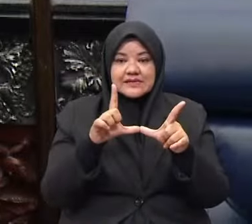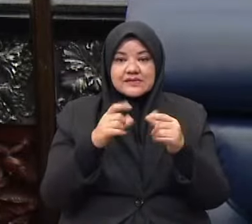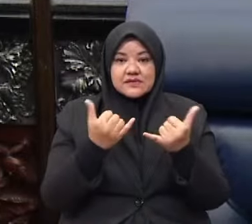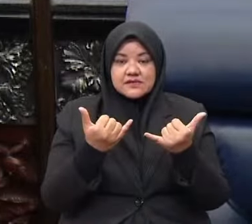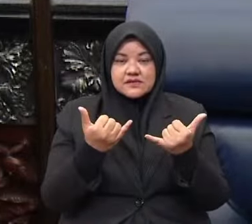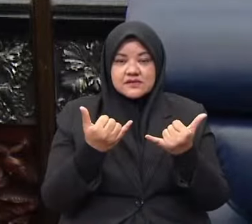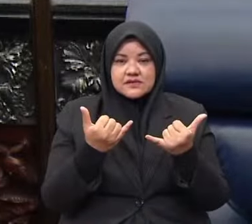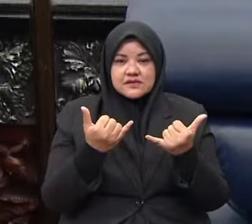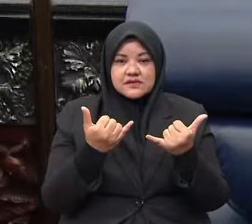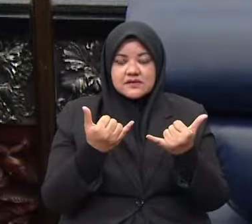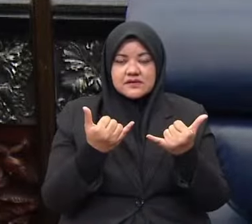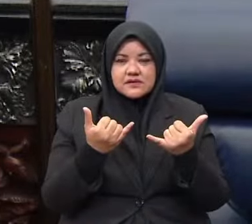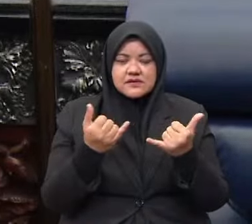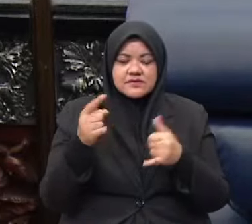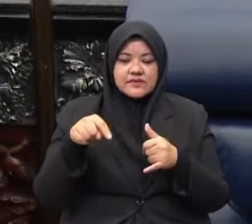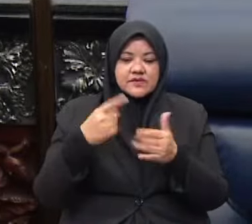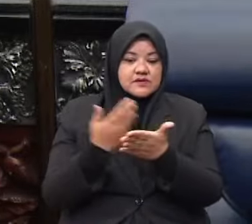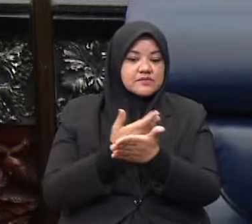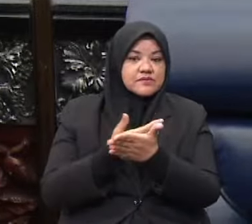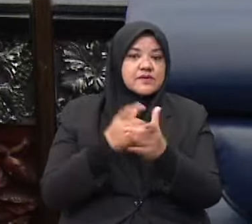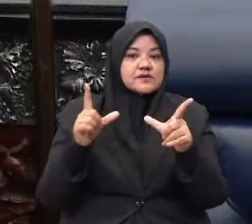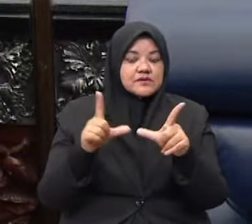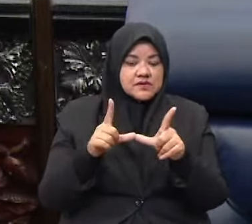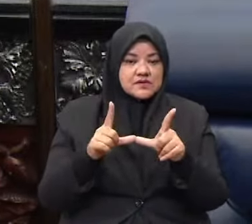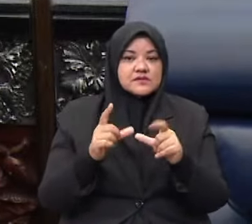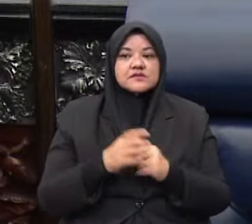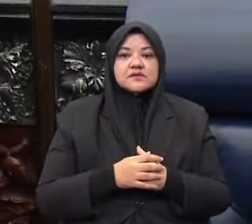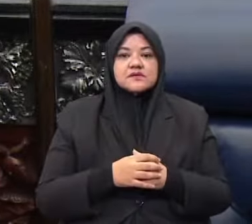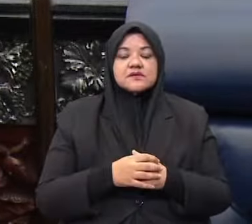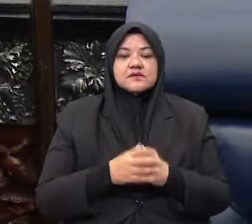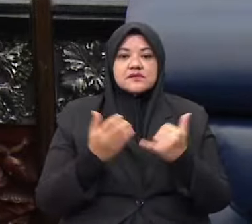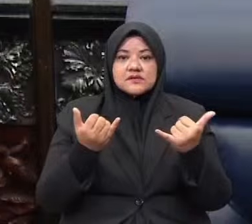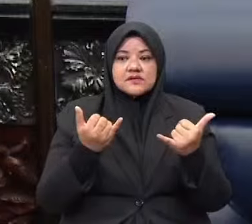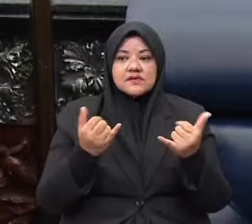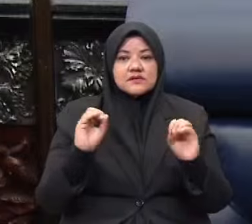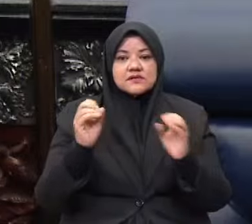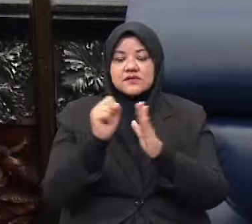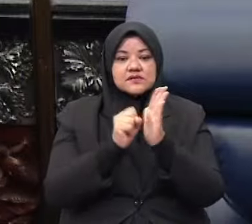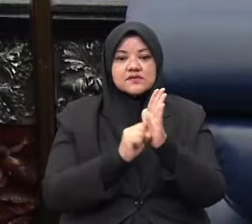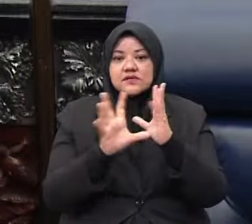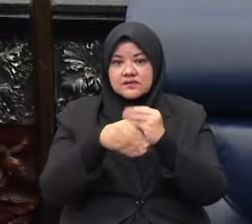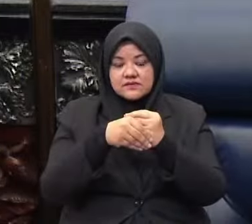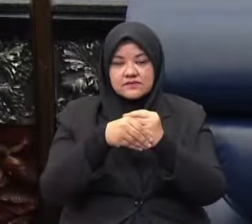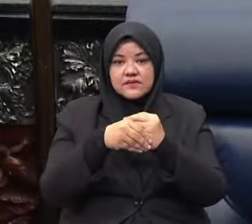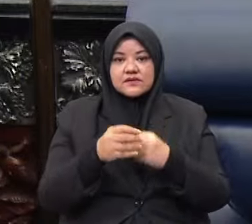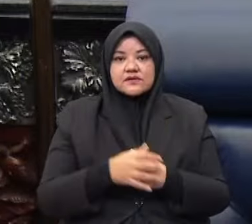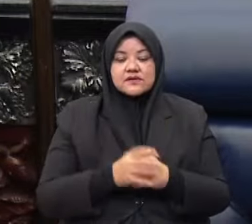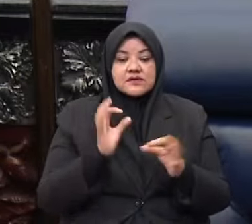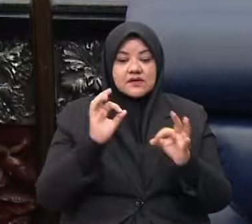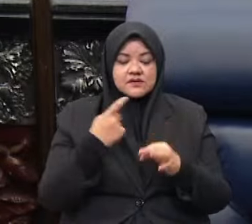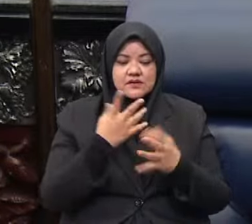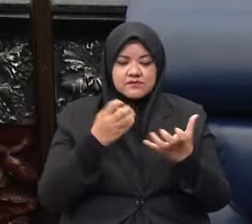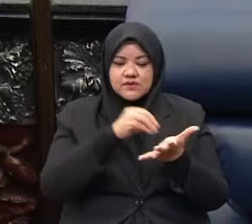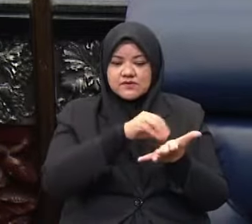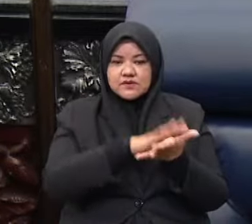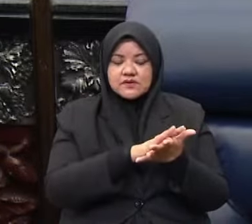ada, untuk mereka renew lesen, sekarang ini tak ada syarat tambahan. Kalau kita